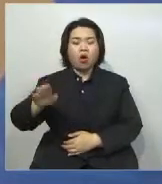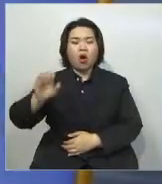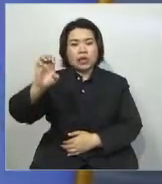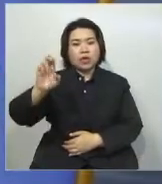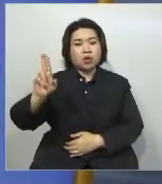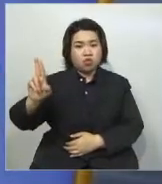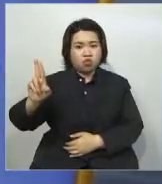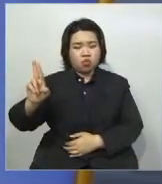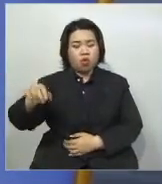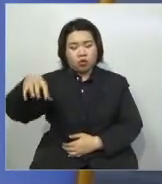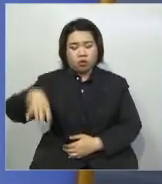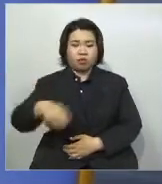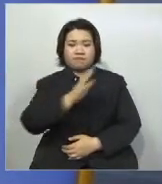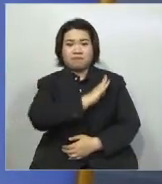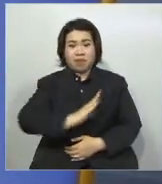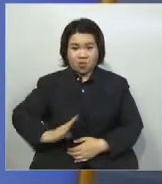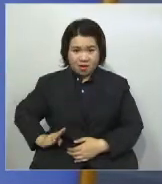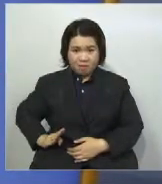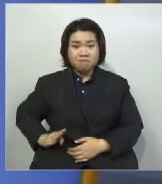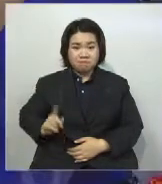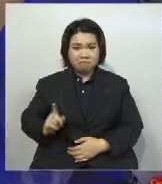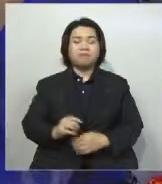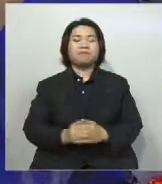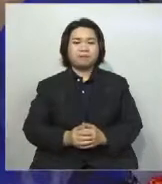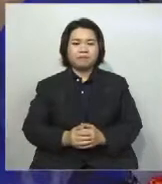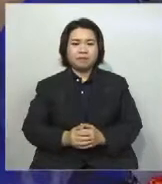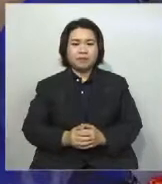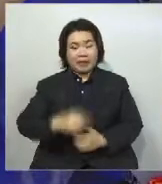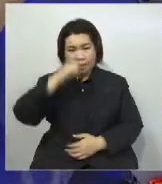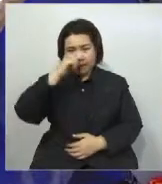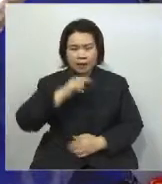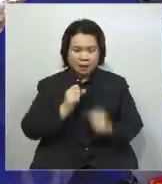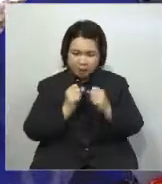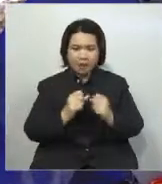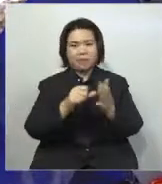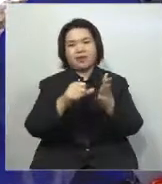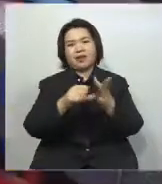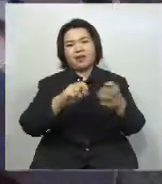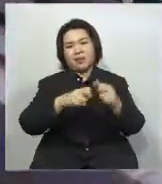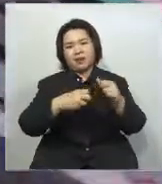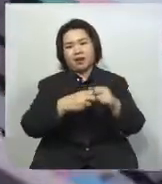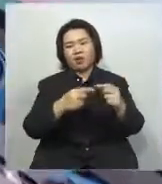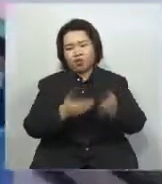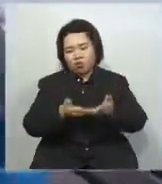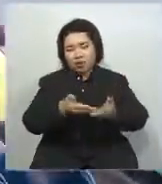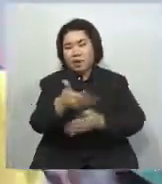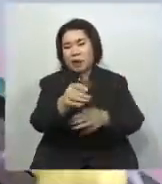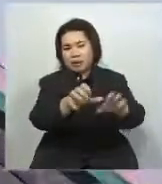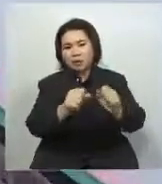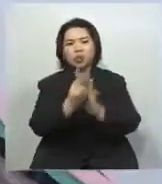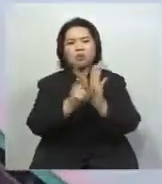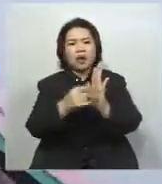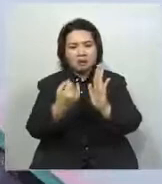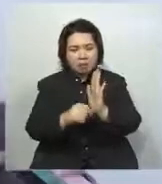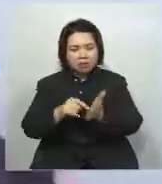าพยุโรปณกรุงบรัสเซลส์ประเทศเบลเยียมหลังไทยมุ่งมั่นแก้ไขปัญหาการทำประมงผิดกฎหมายขาดการ